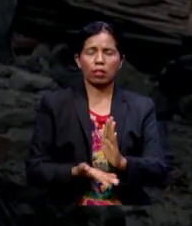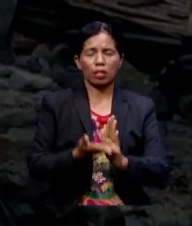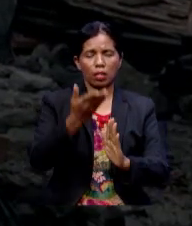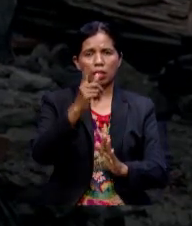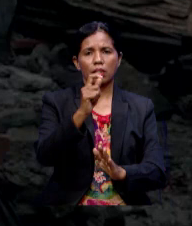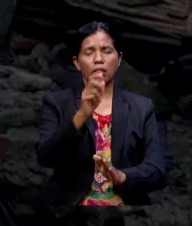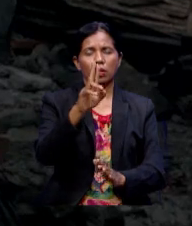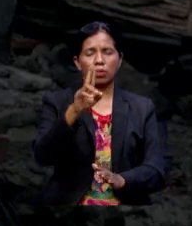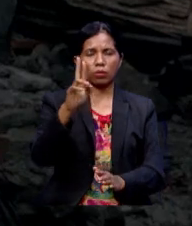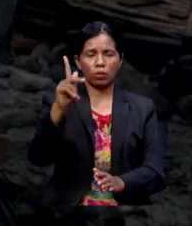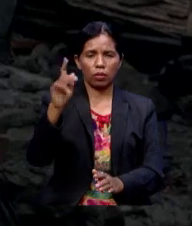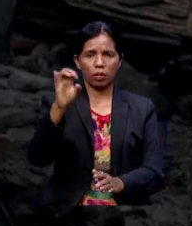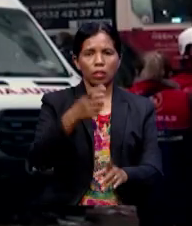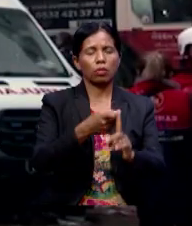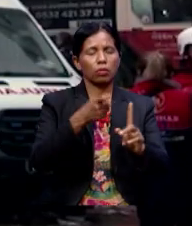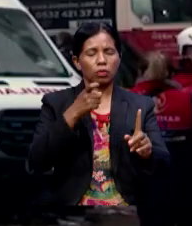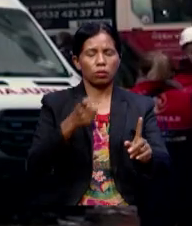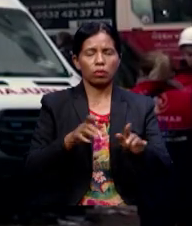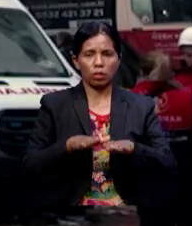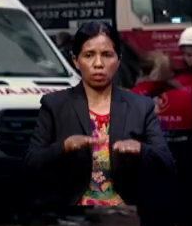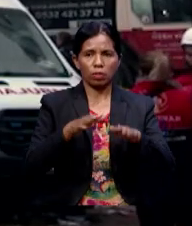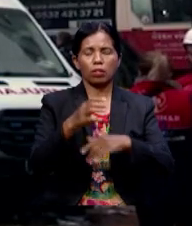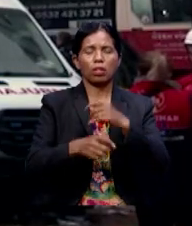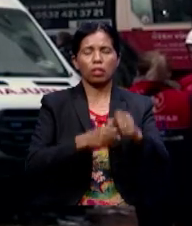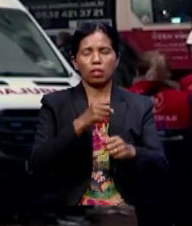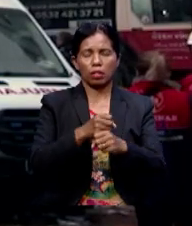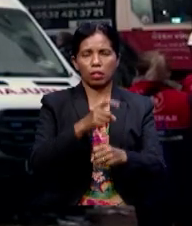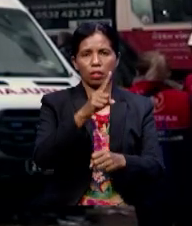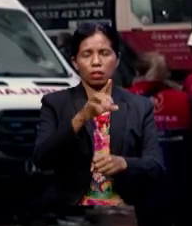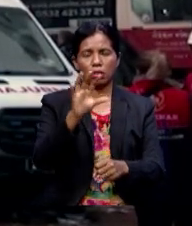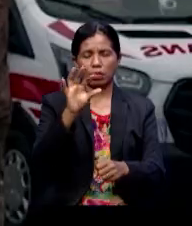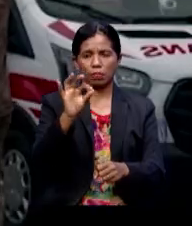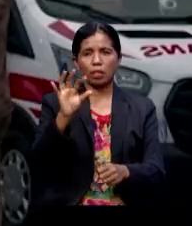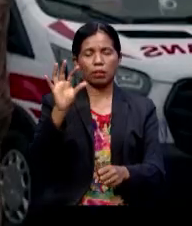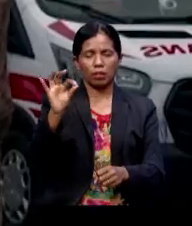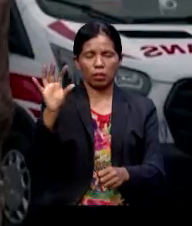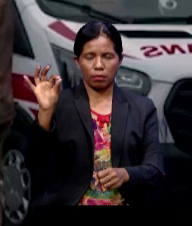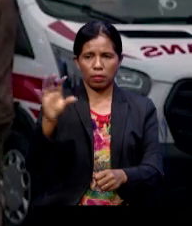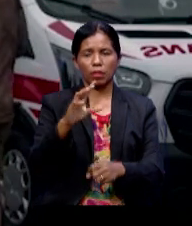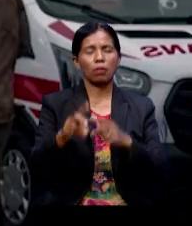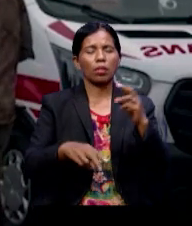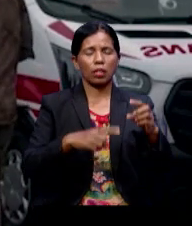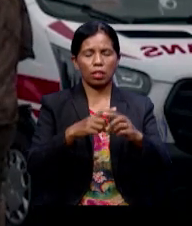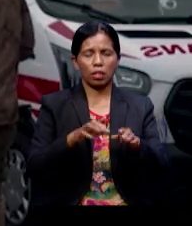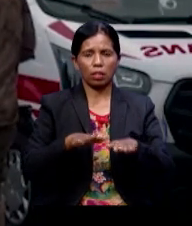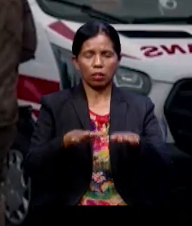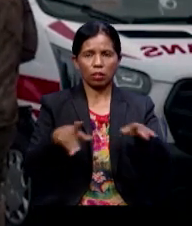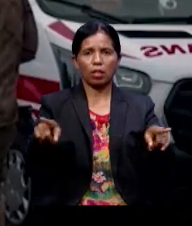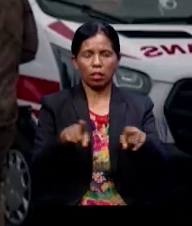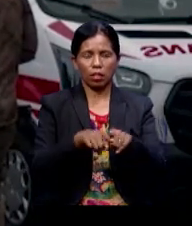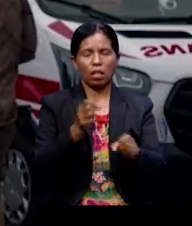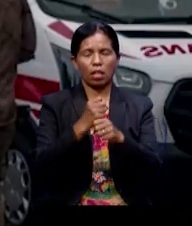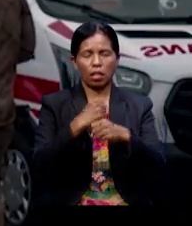Turkiya causa husi Rainak Doko deste tina rihun ida atusia sanoresin sia bainhira Rainak Doko bot hanesang no